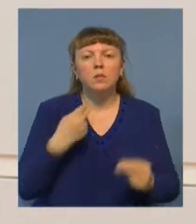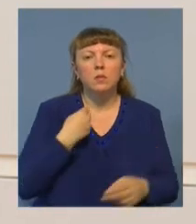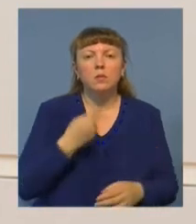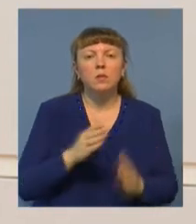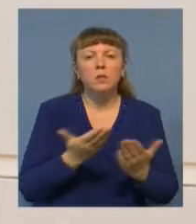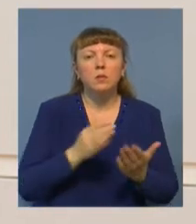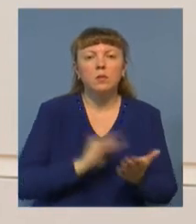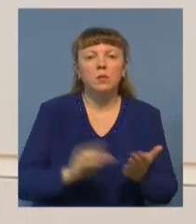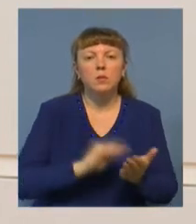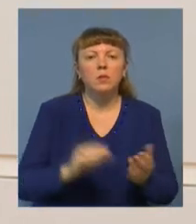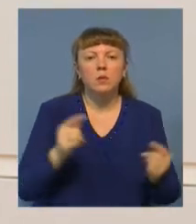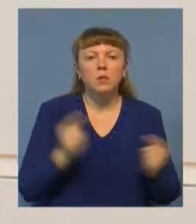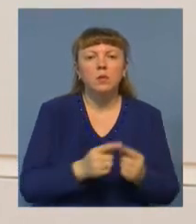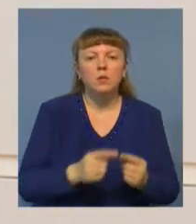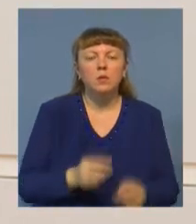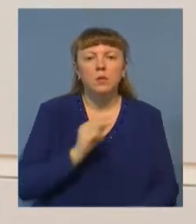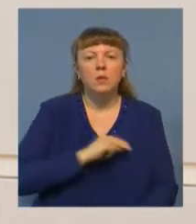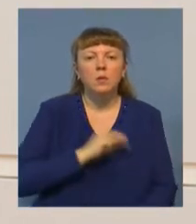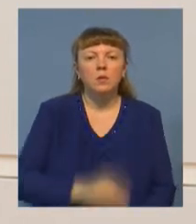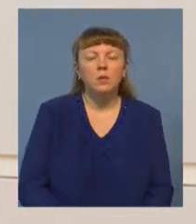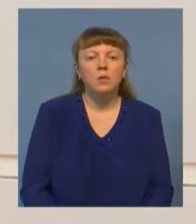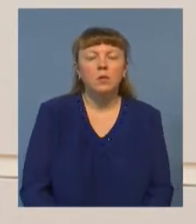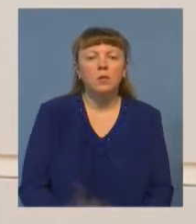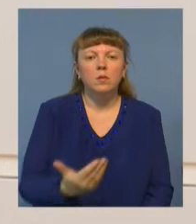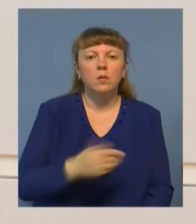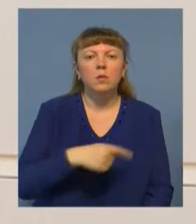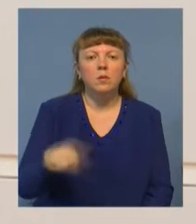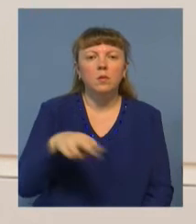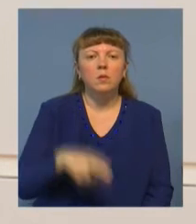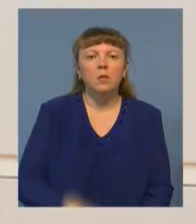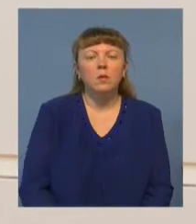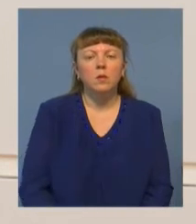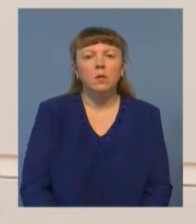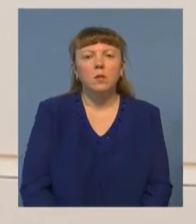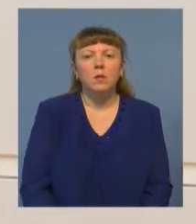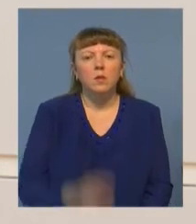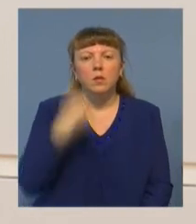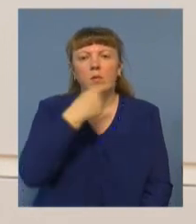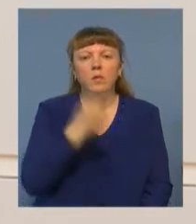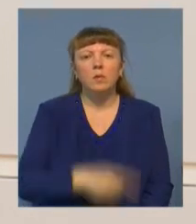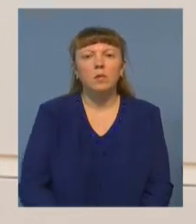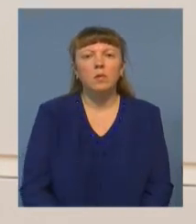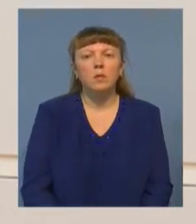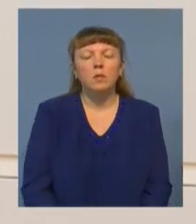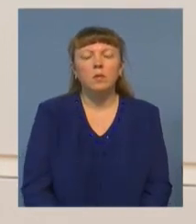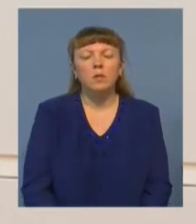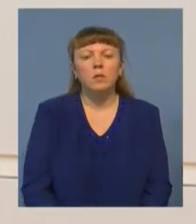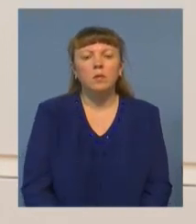быть записи, подтверждающие работу именно в тот период, в той же организации. То есть для того,